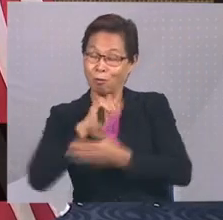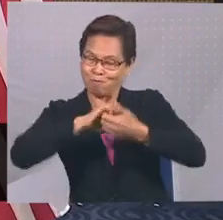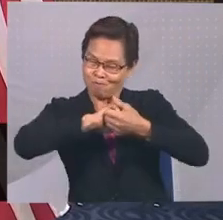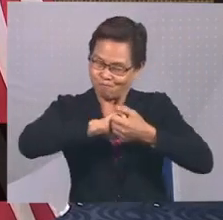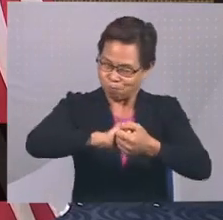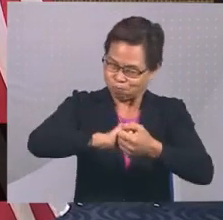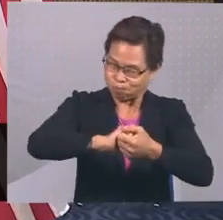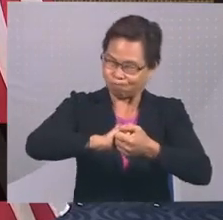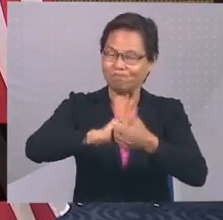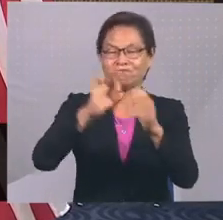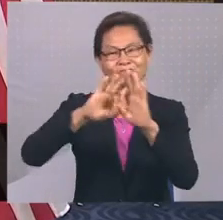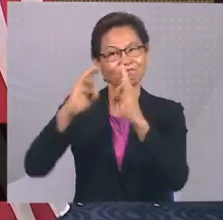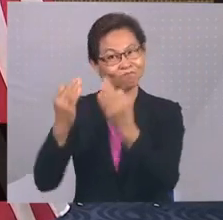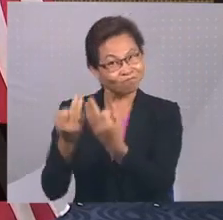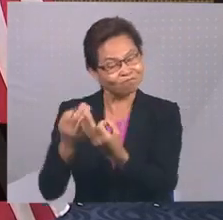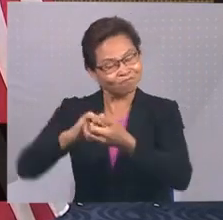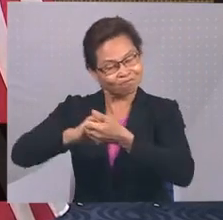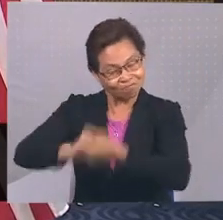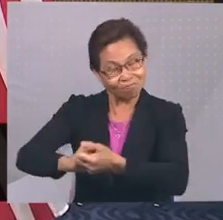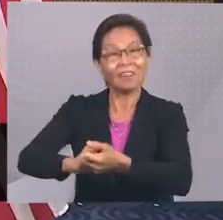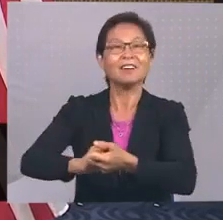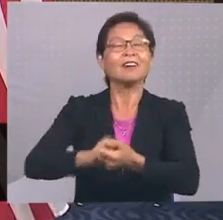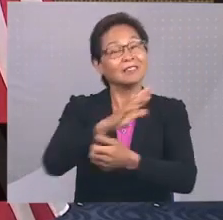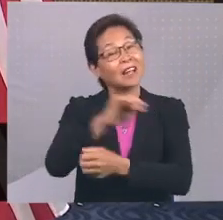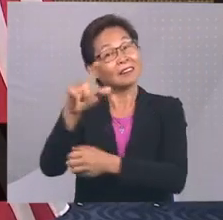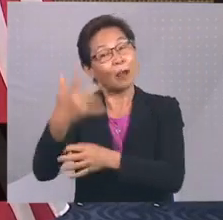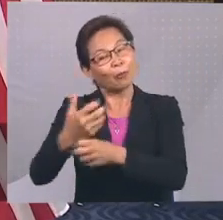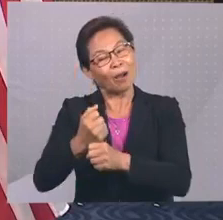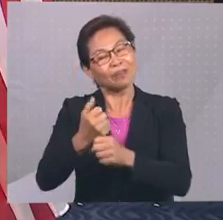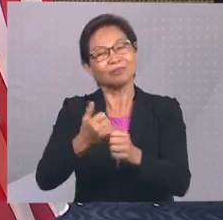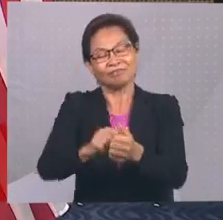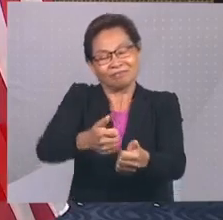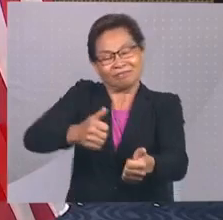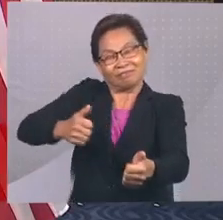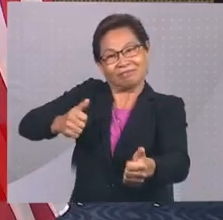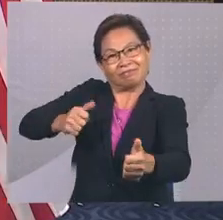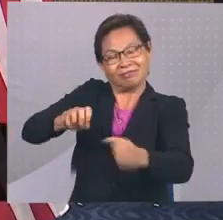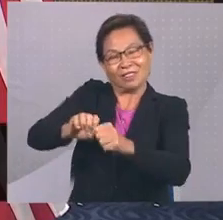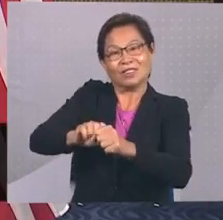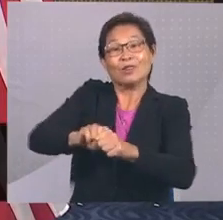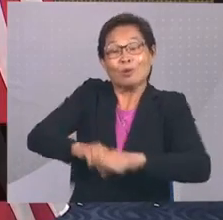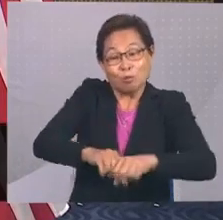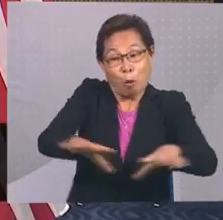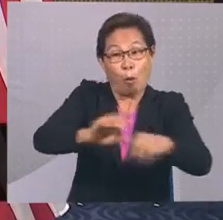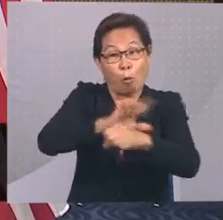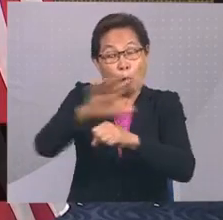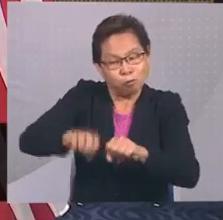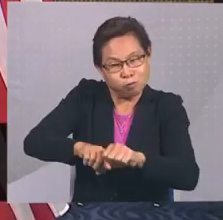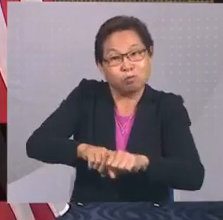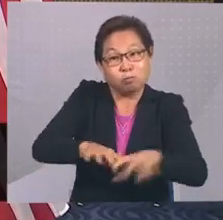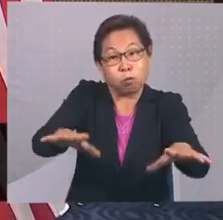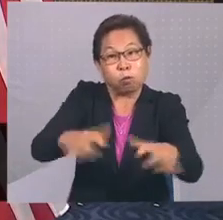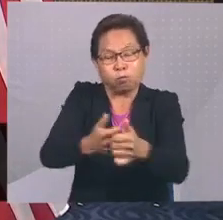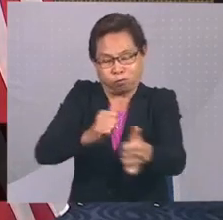mengeratkan hubungan kekeluargaan selain dapat mencegah jangkitan COVID-19 yang sedang